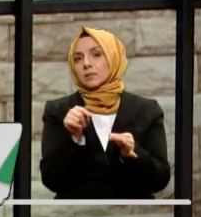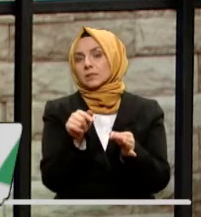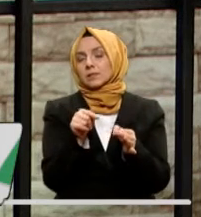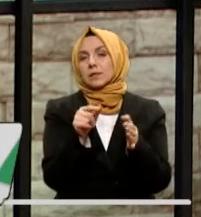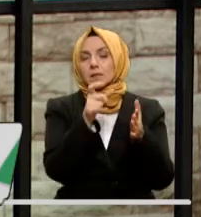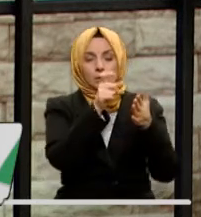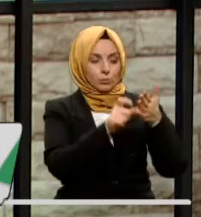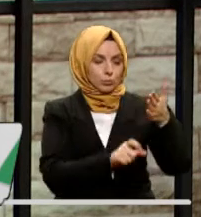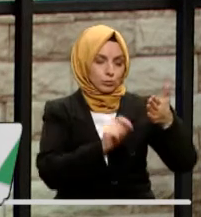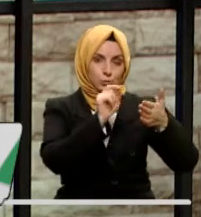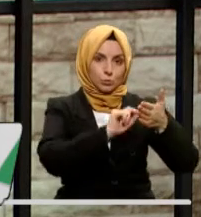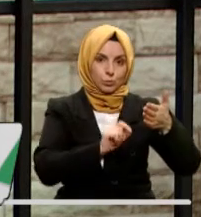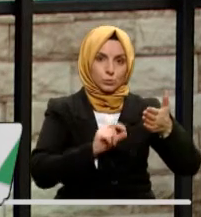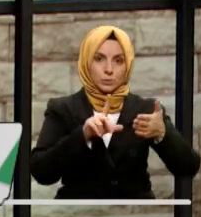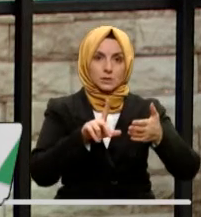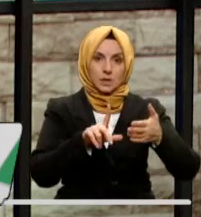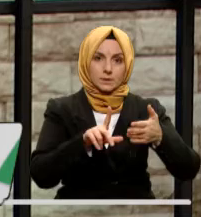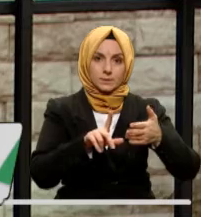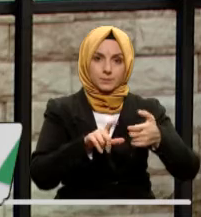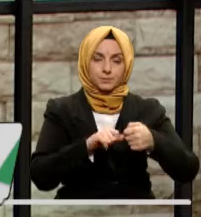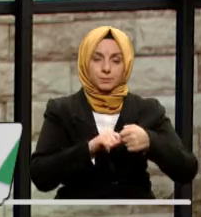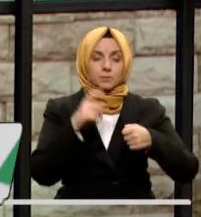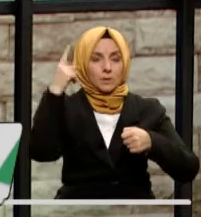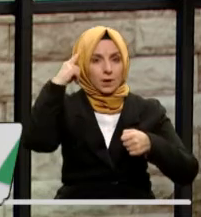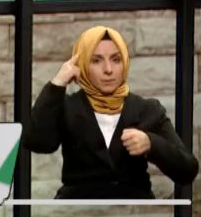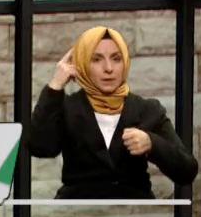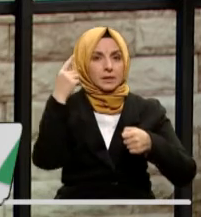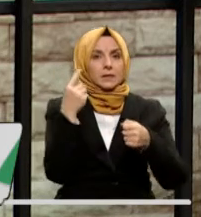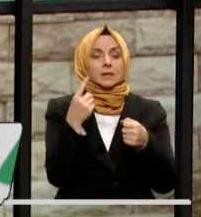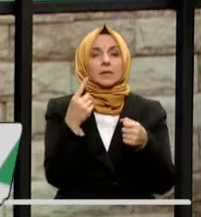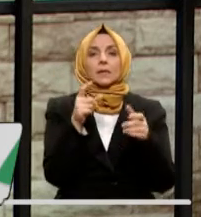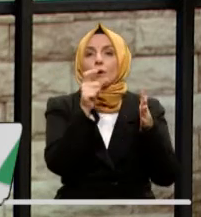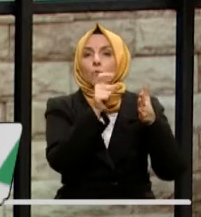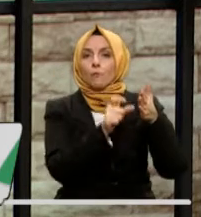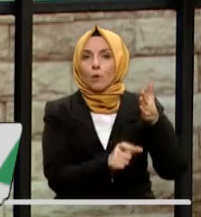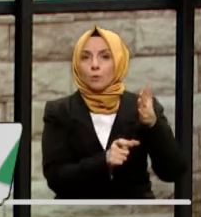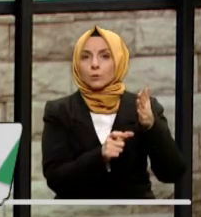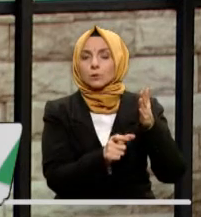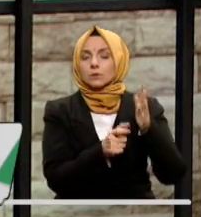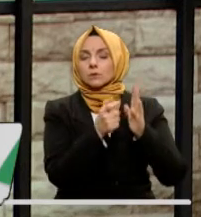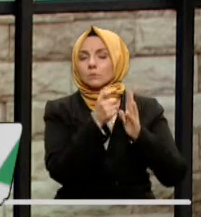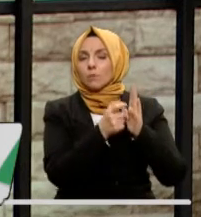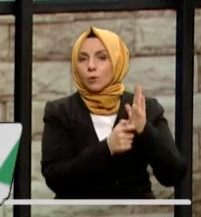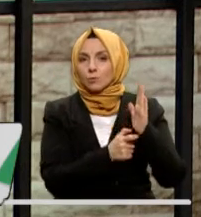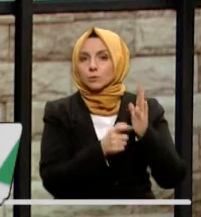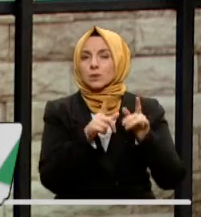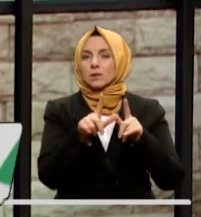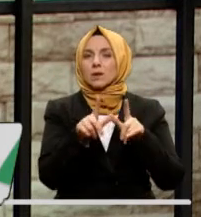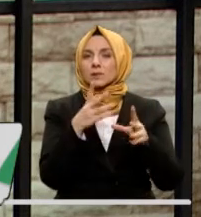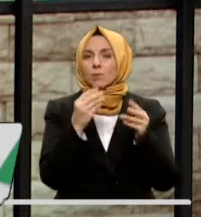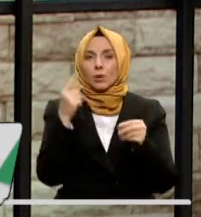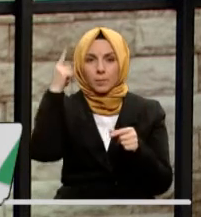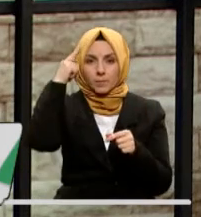sorgulama formu olmak üzere bilgilendirme formunda gerekli temel bilgiler var kan bağışı ile ilgili